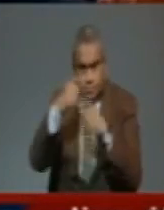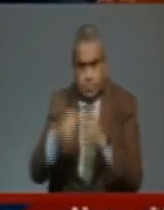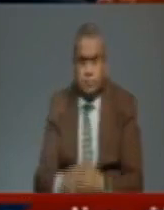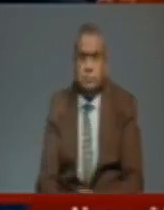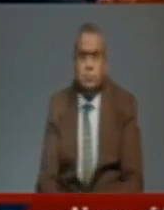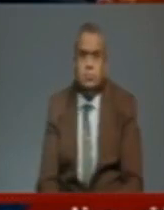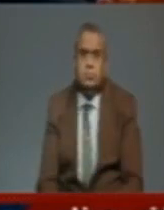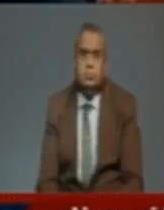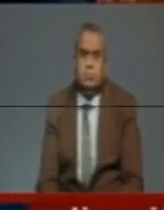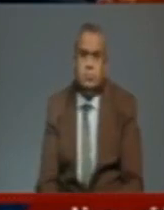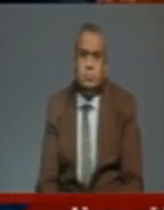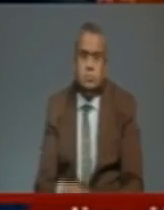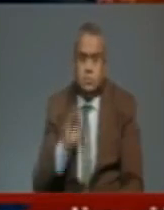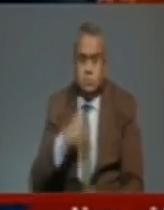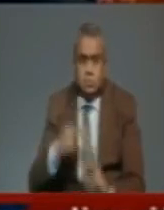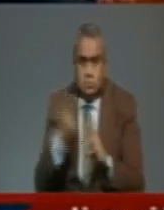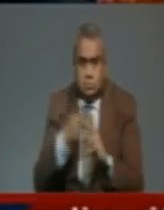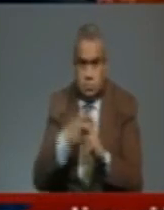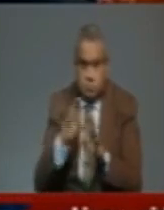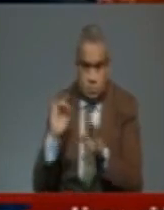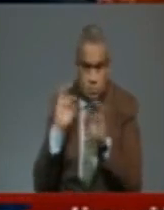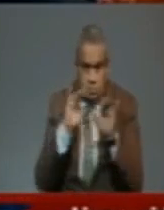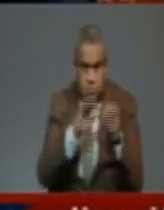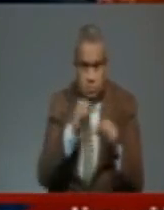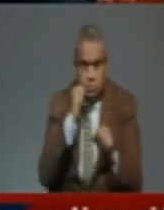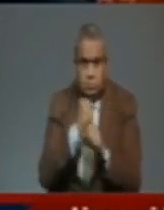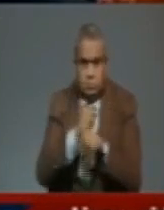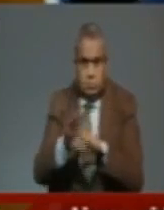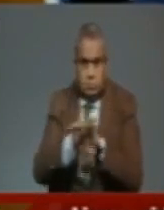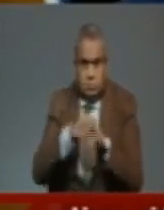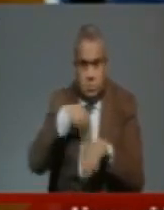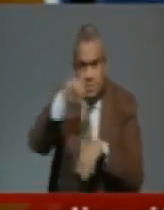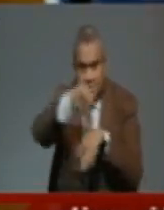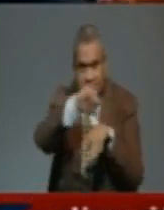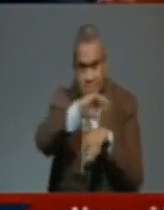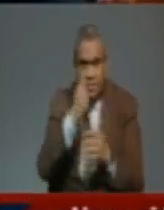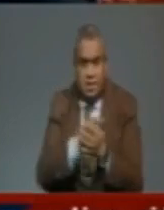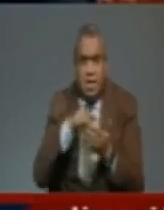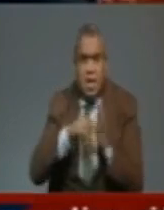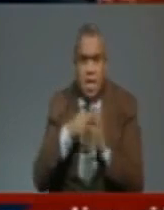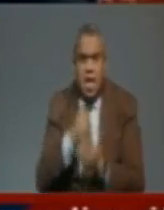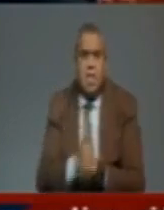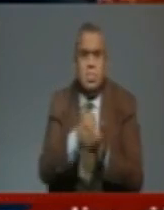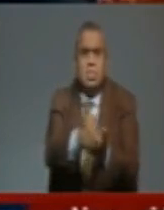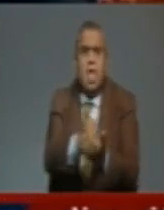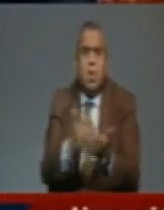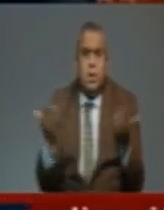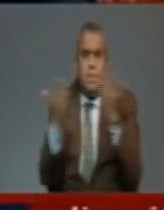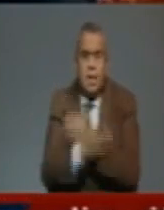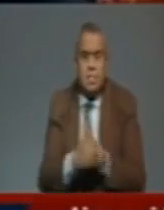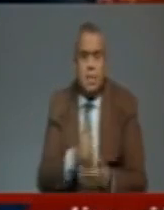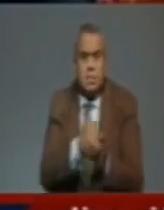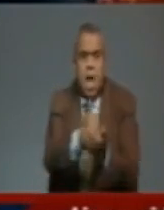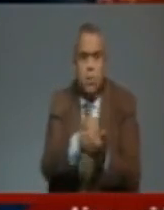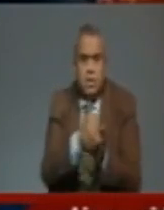يعني ناس موجوده، فنعوضها مش كده يا كامل؟ تمام يا فندم. نعوضها، وانا بقول لهم هم دلوقتي سامعيني،